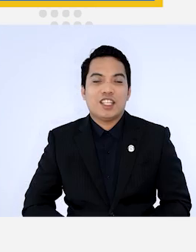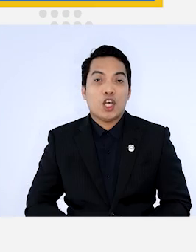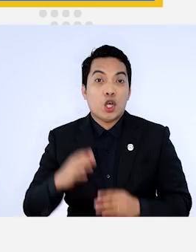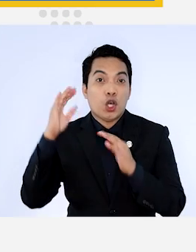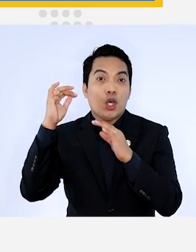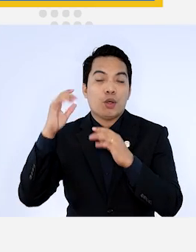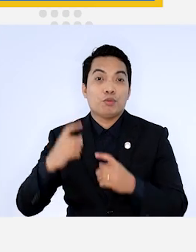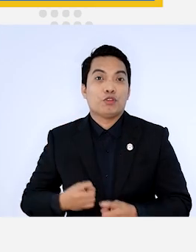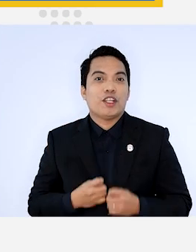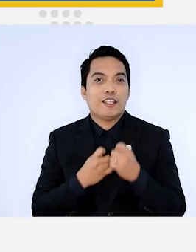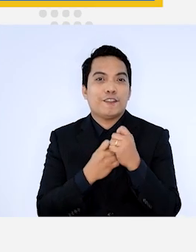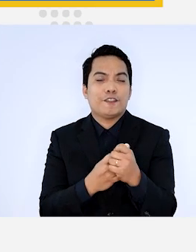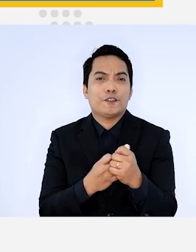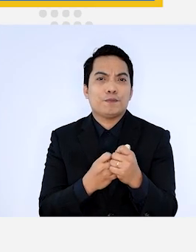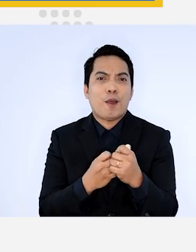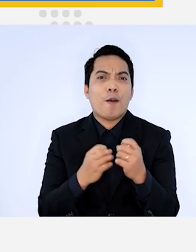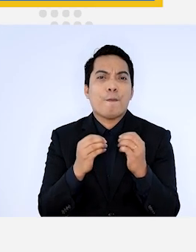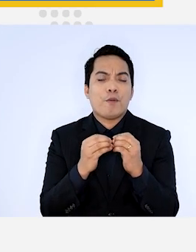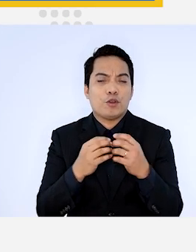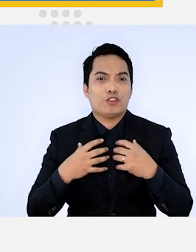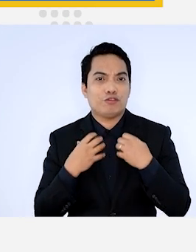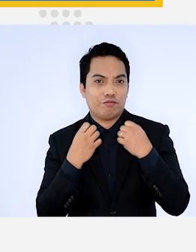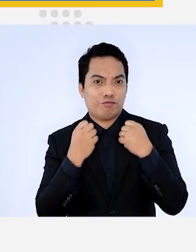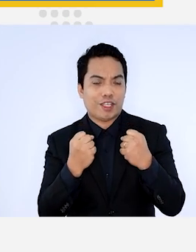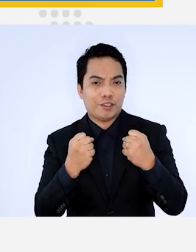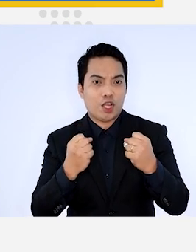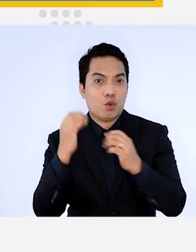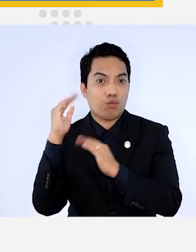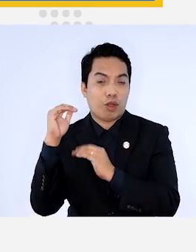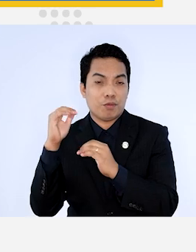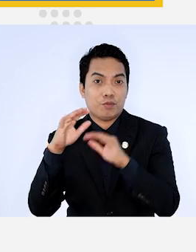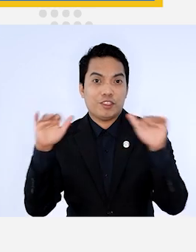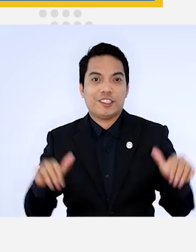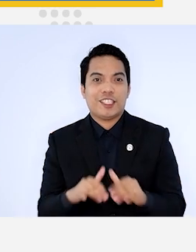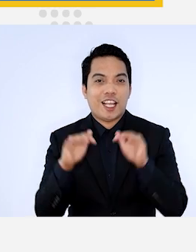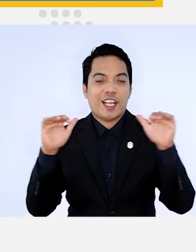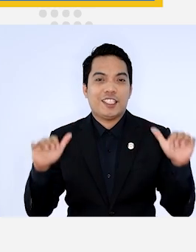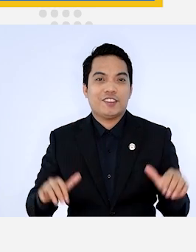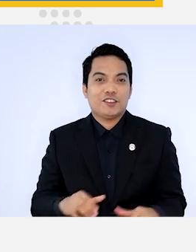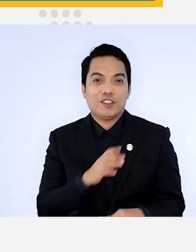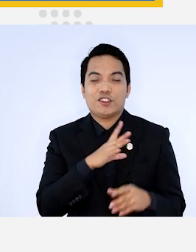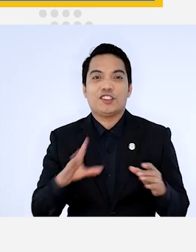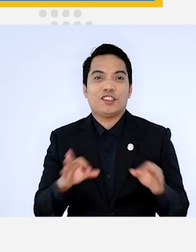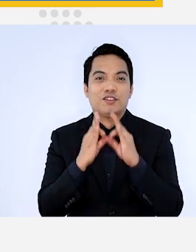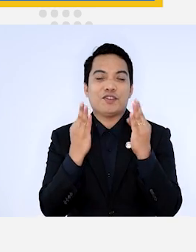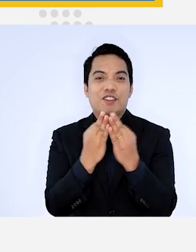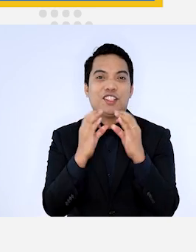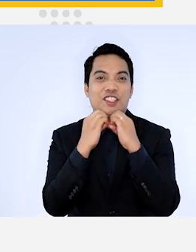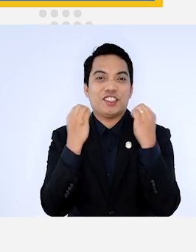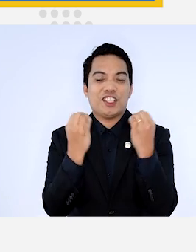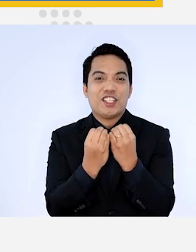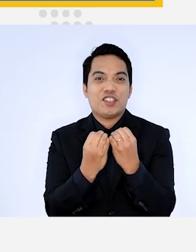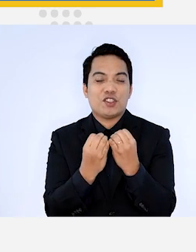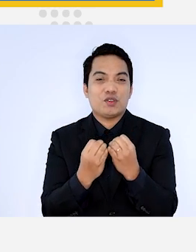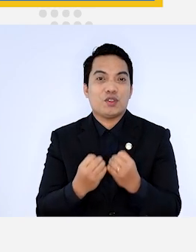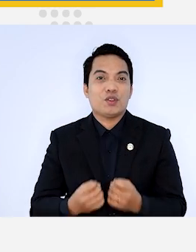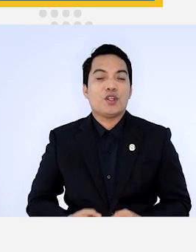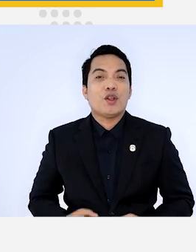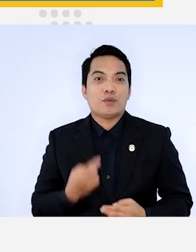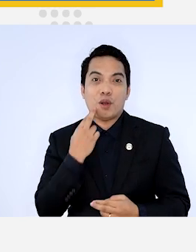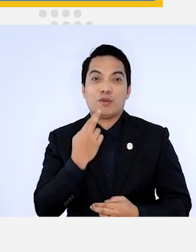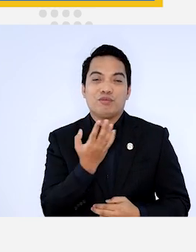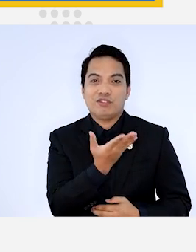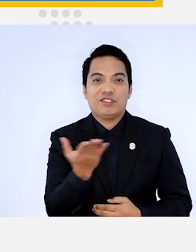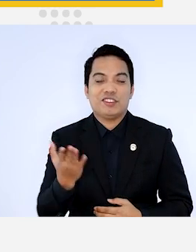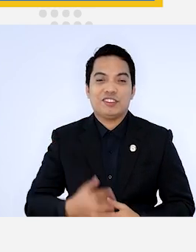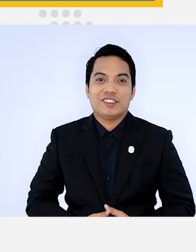Naway nabigyan kayong muli ng iba'yong lakas at pag-asa sa mga aktibidad ng mga kapisanong pansambahayan na inihatid namin sa